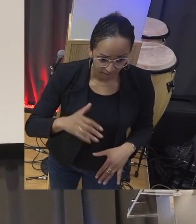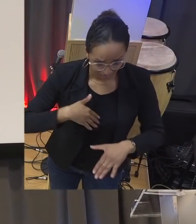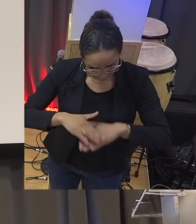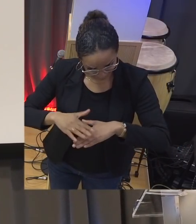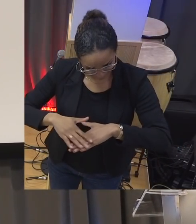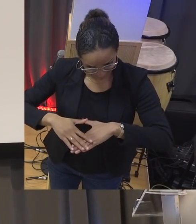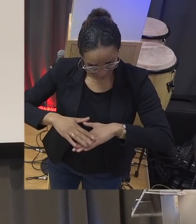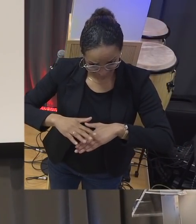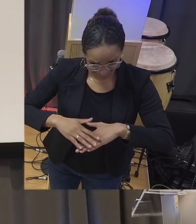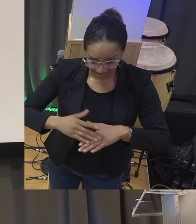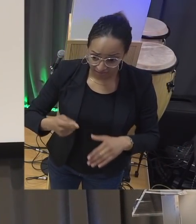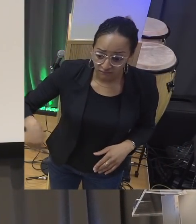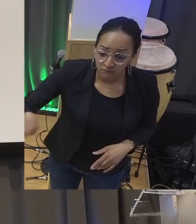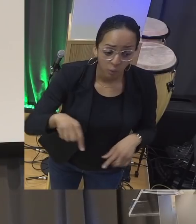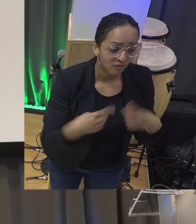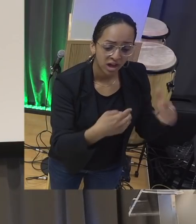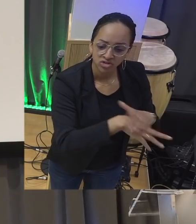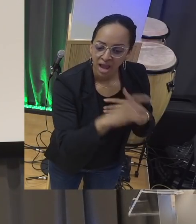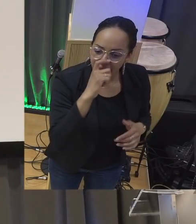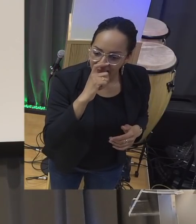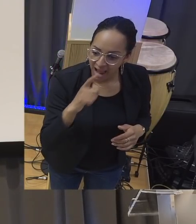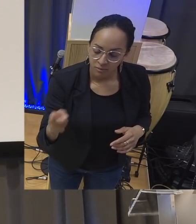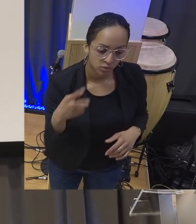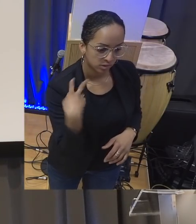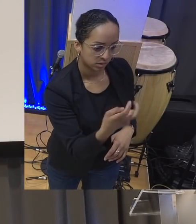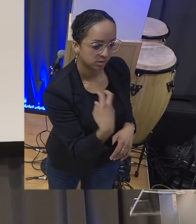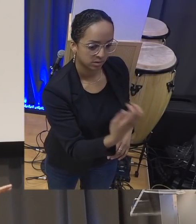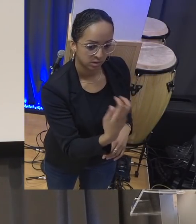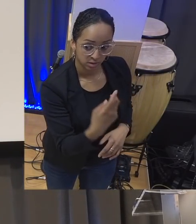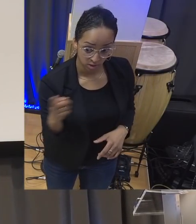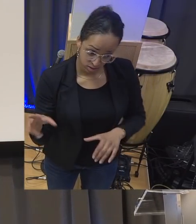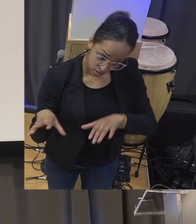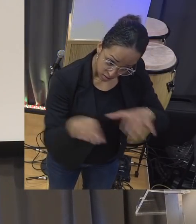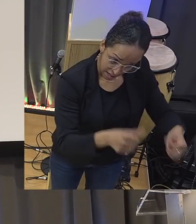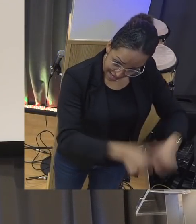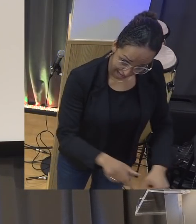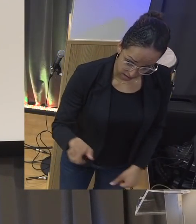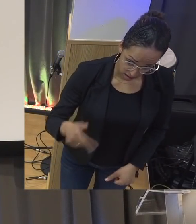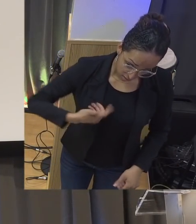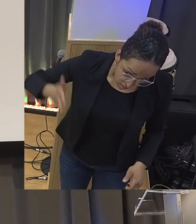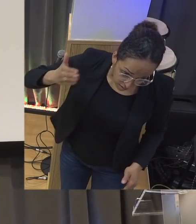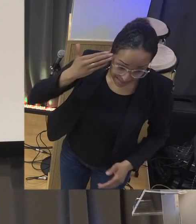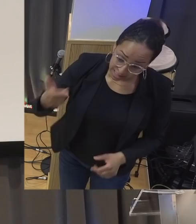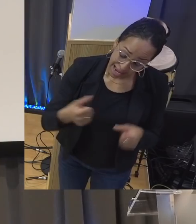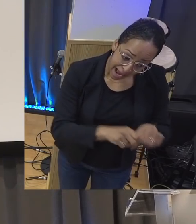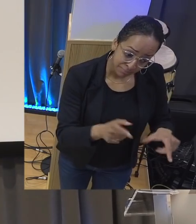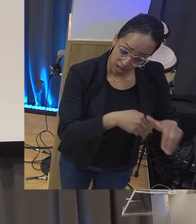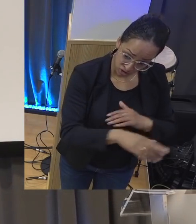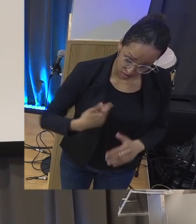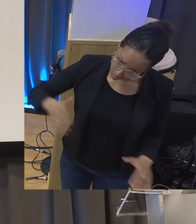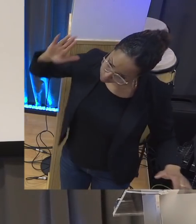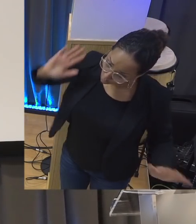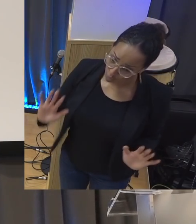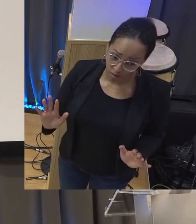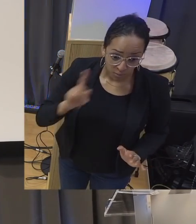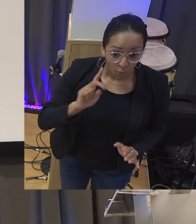toujours. Quand vous allez chez des Arabes, vous taquez à la porte, vous restez 5 minutes, sinon je te mets une traha comme tu n'as jamais pris de ta vie. Non, mais parce que nous, quand